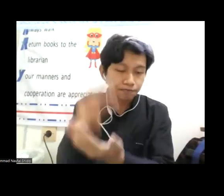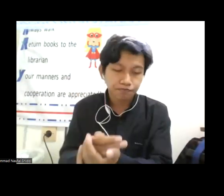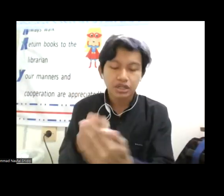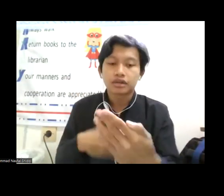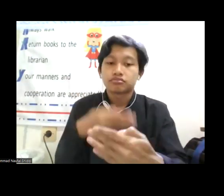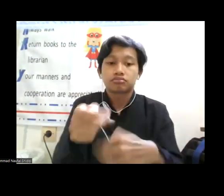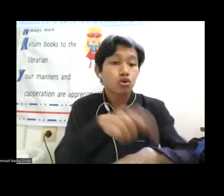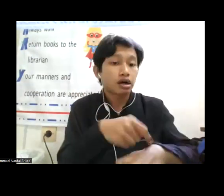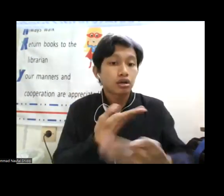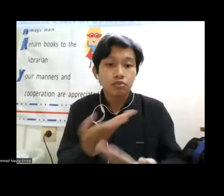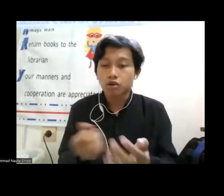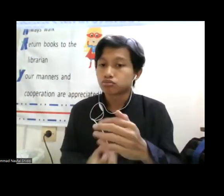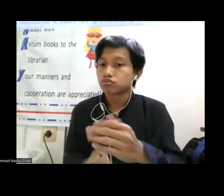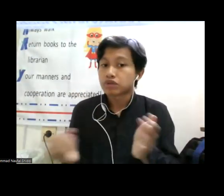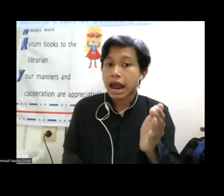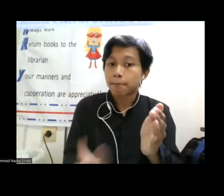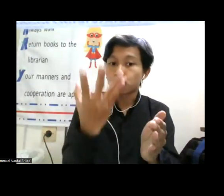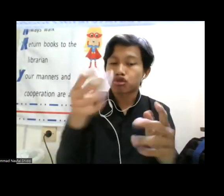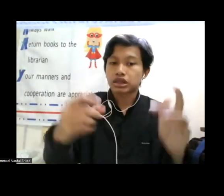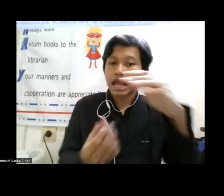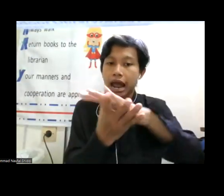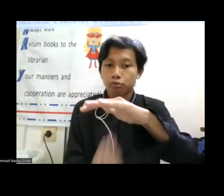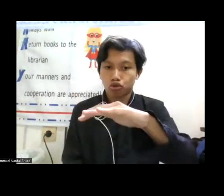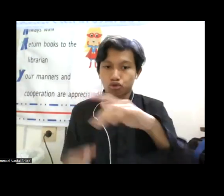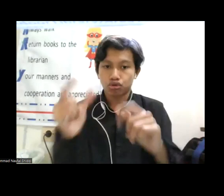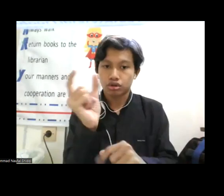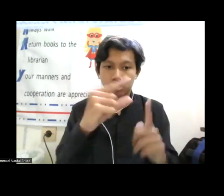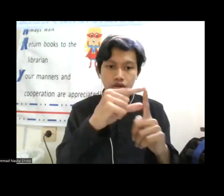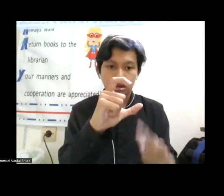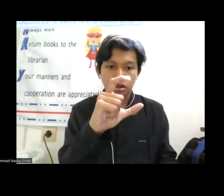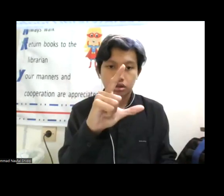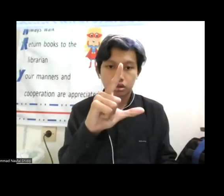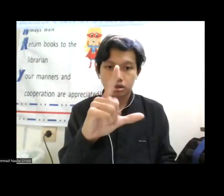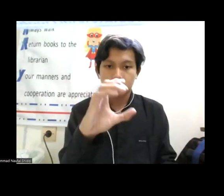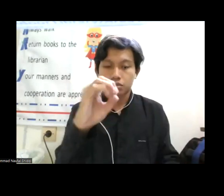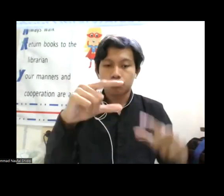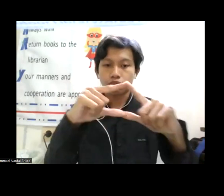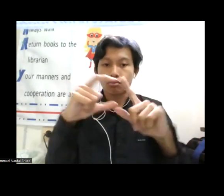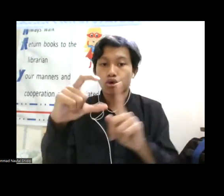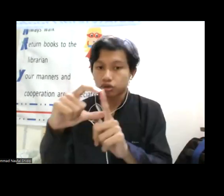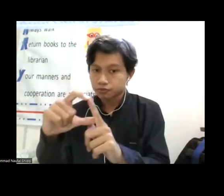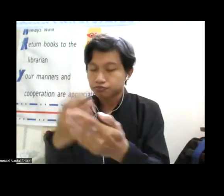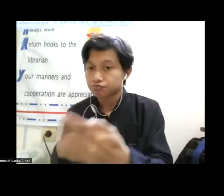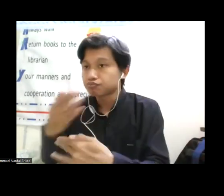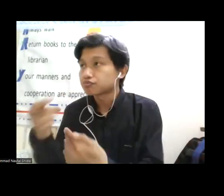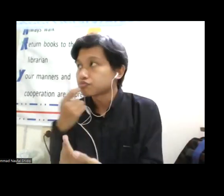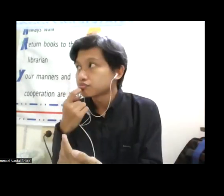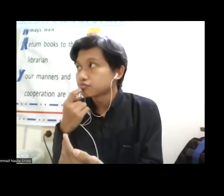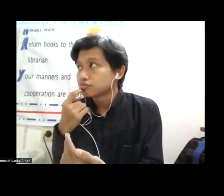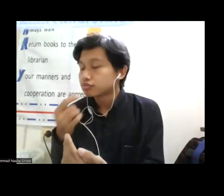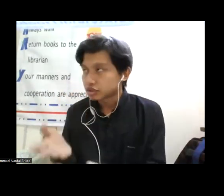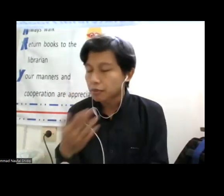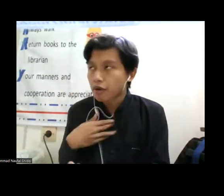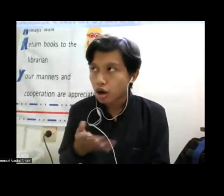salah satu jurnal ya di perguruan tinggi lain ya di IAIN Palangkaraya ya saya itu